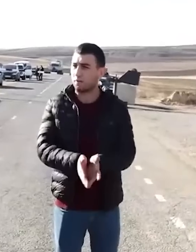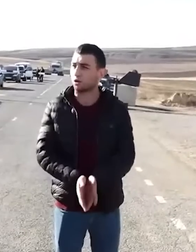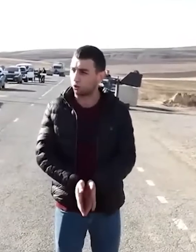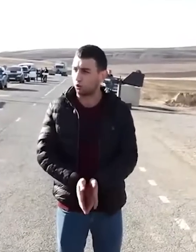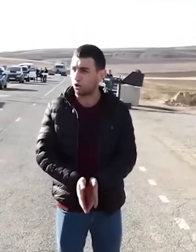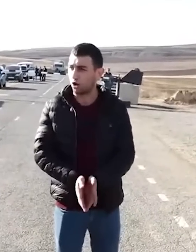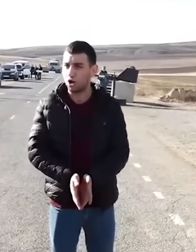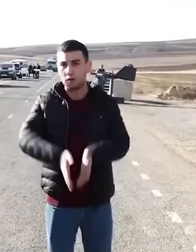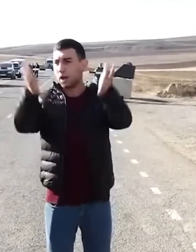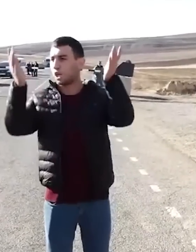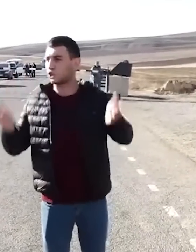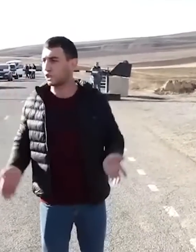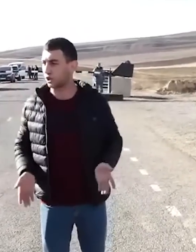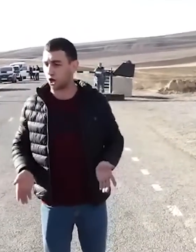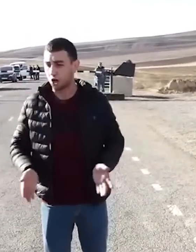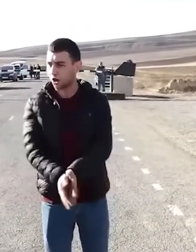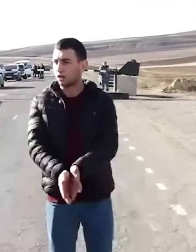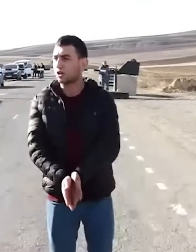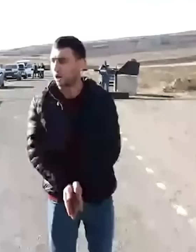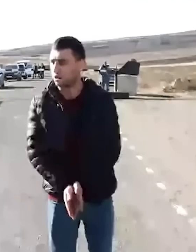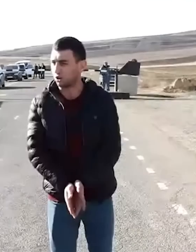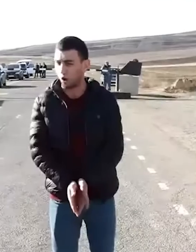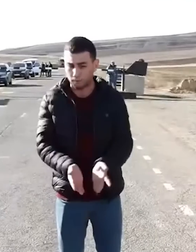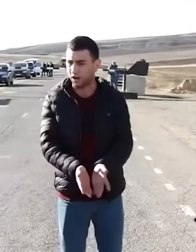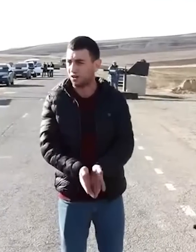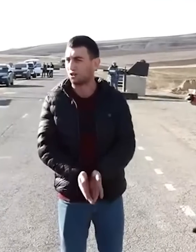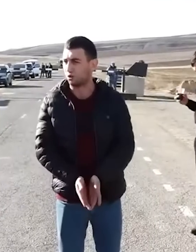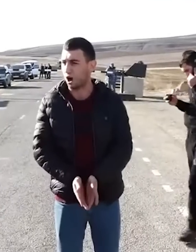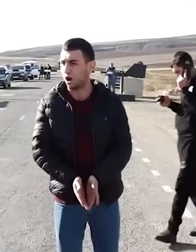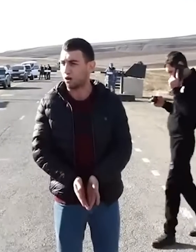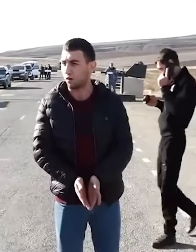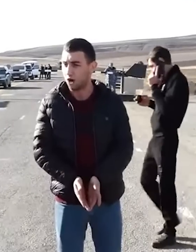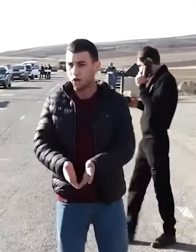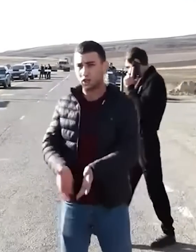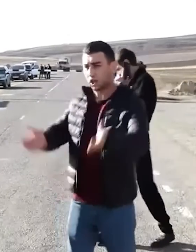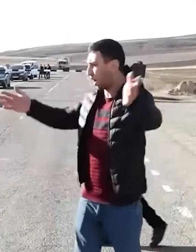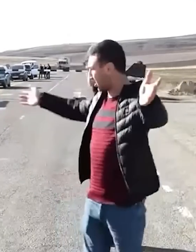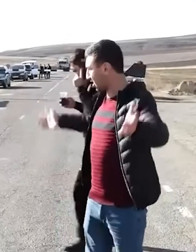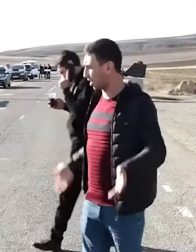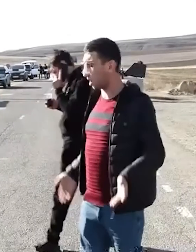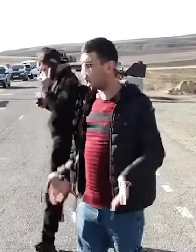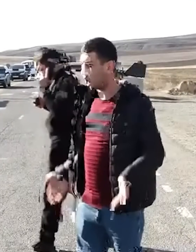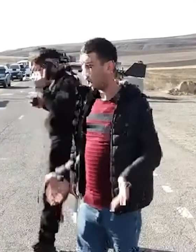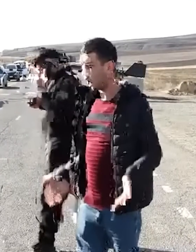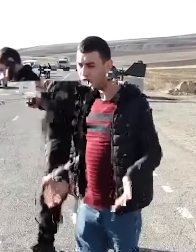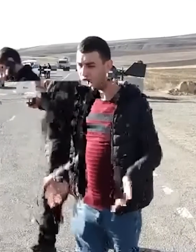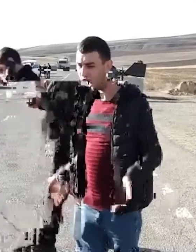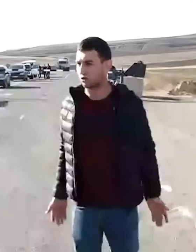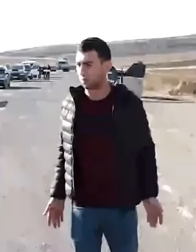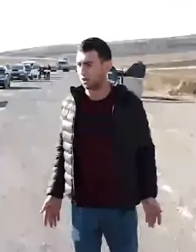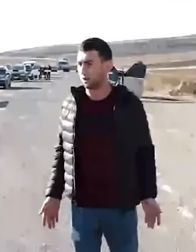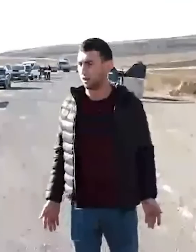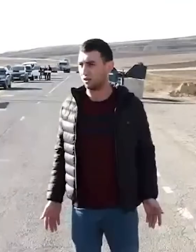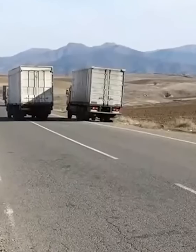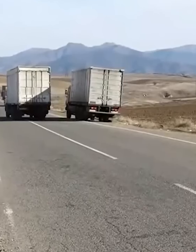պահին զրկված է տուն վերադառնալու հնարավորությունից, նրանցից 270-ը երեխաներ են։ Առավոտյան Սյունիքի կողմում կուտակված մեքենաների